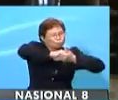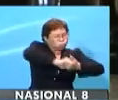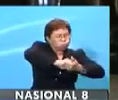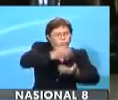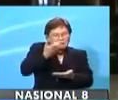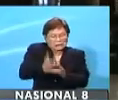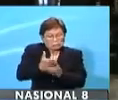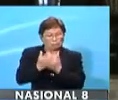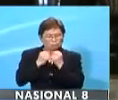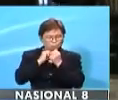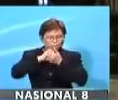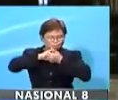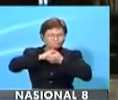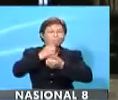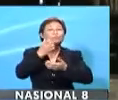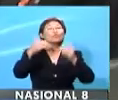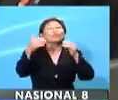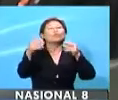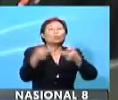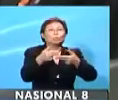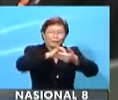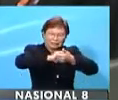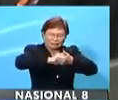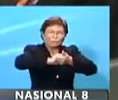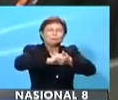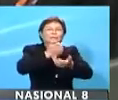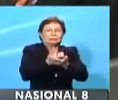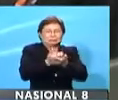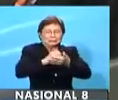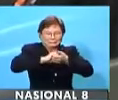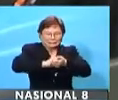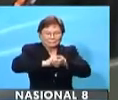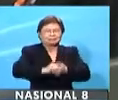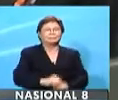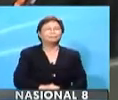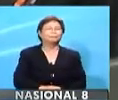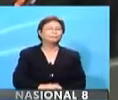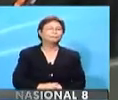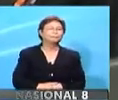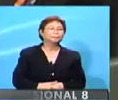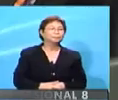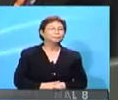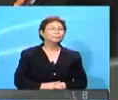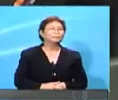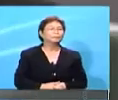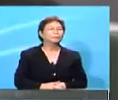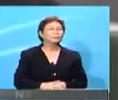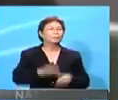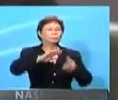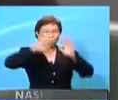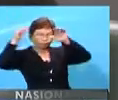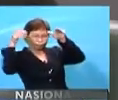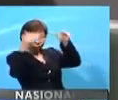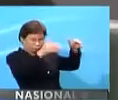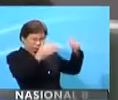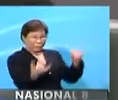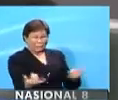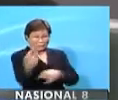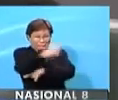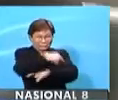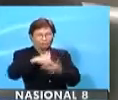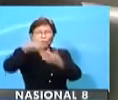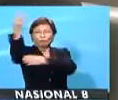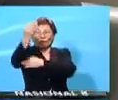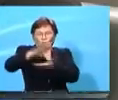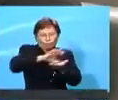ekonomi lebih erat. Antara yang menjadi tumpuan utama hari ini ialah